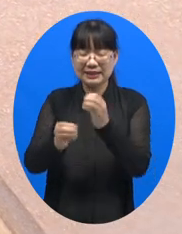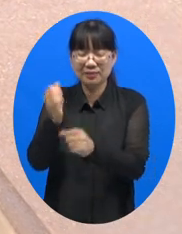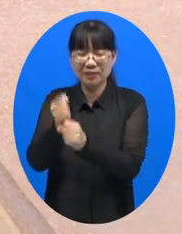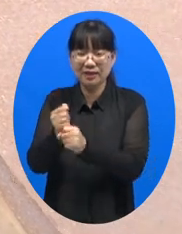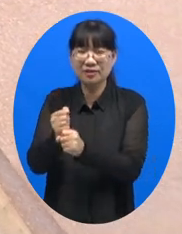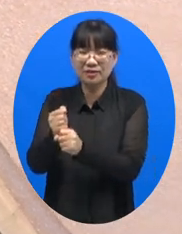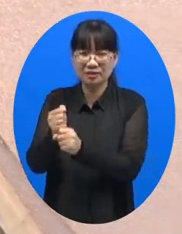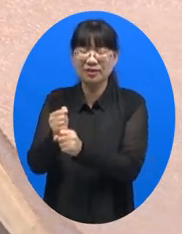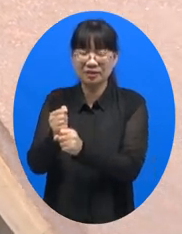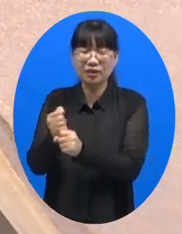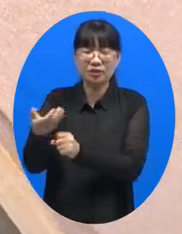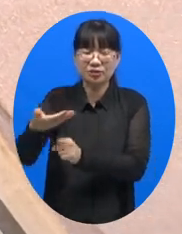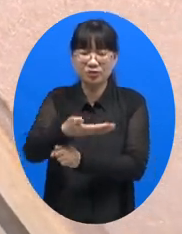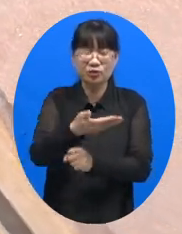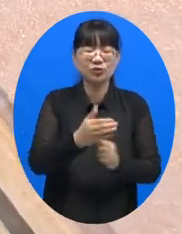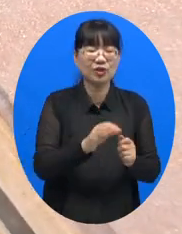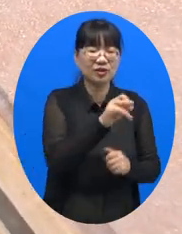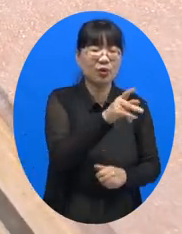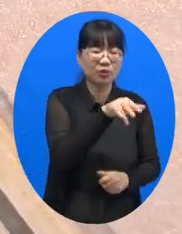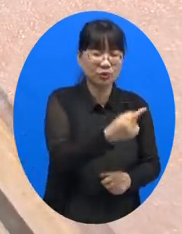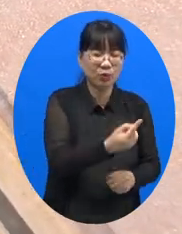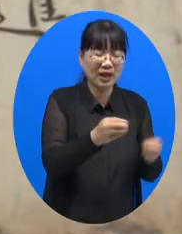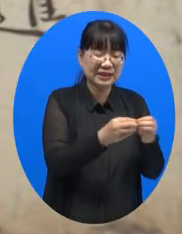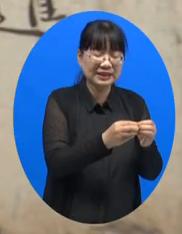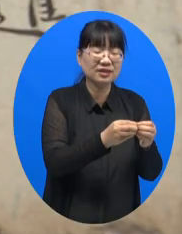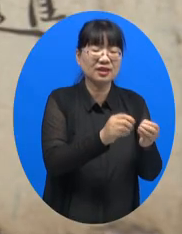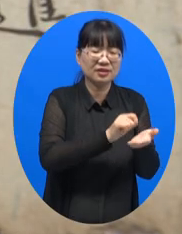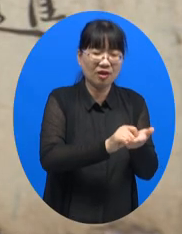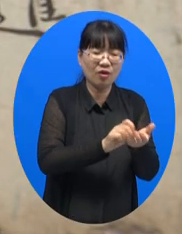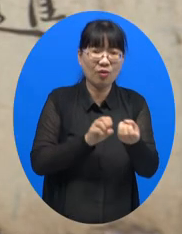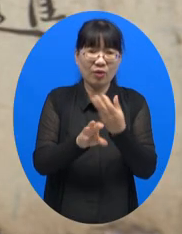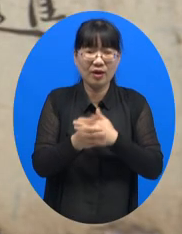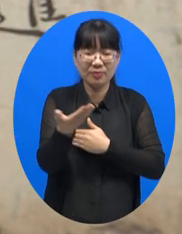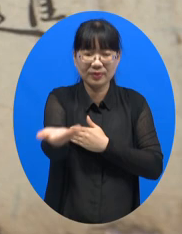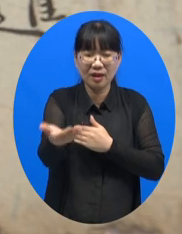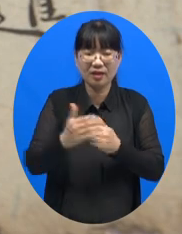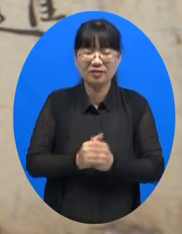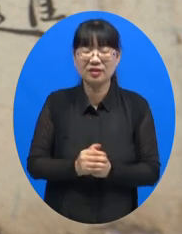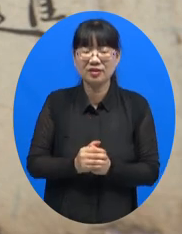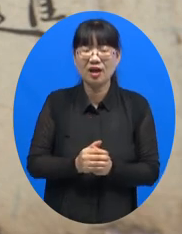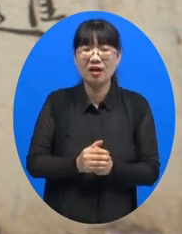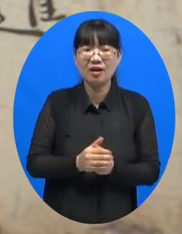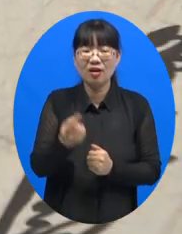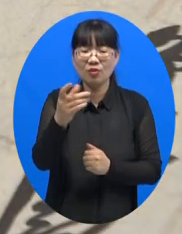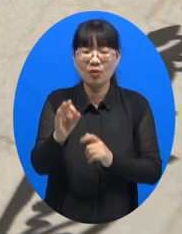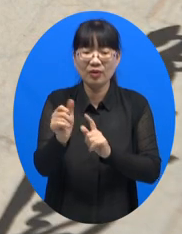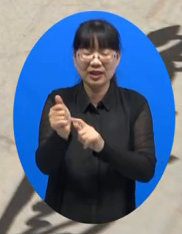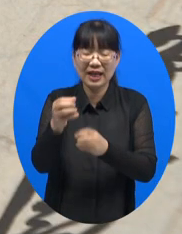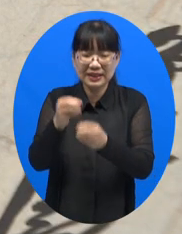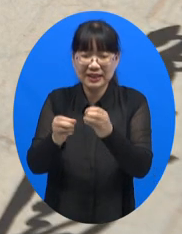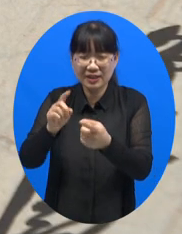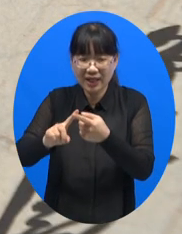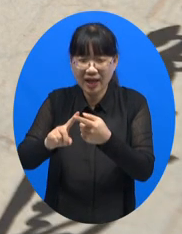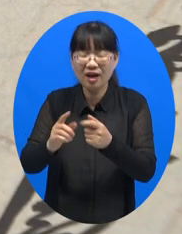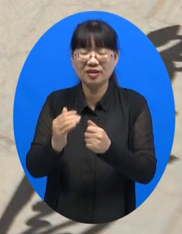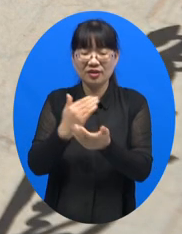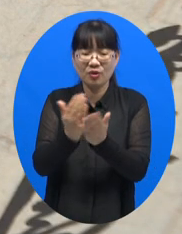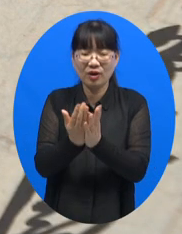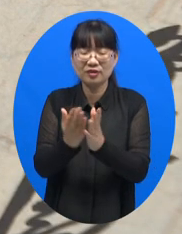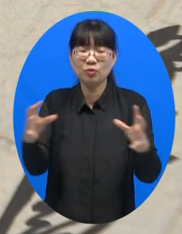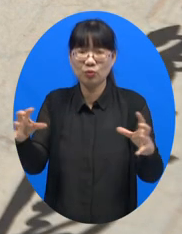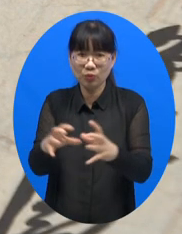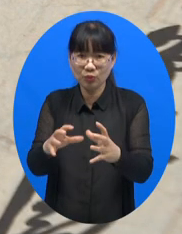짓고 이에 대해 영수가 유행 라는 글을 써서 회사 했습니다 또 홍 위원의 어떤 씨에 대한 친지들의 시와 사물에